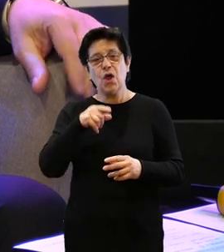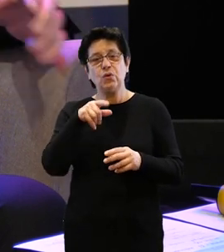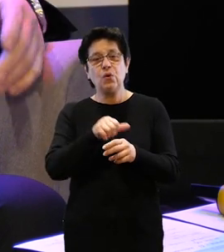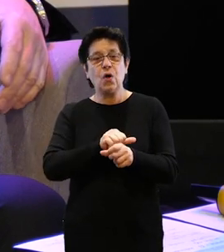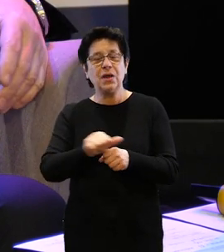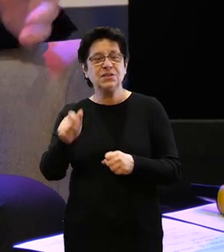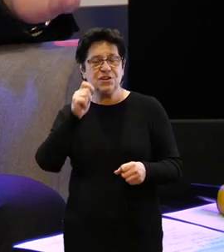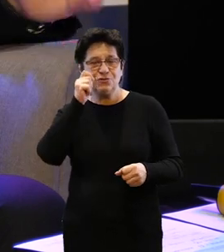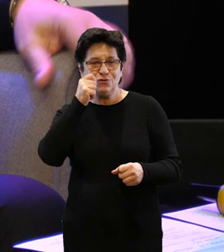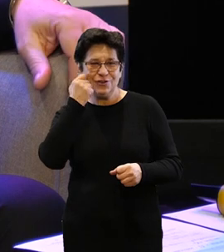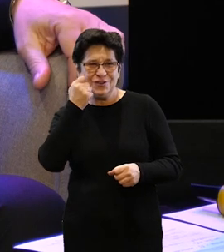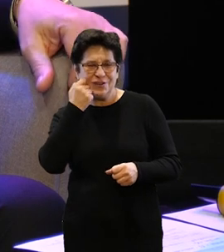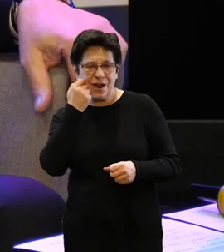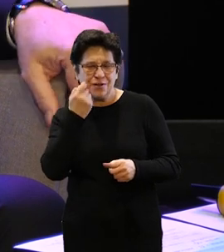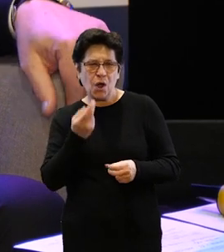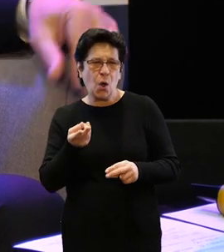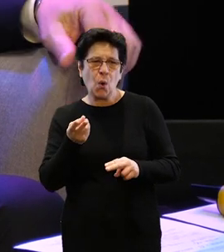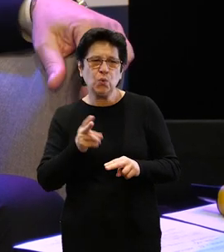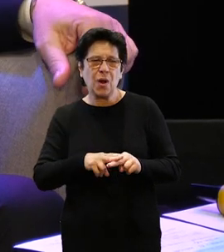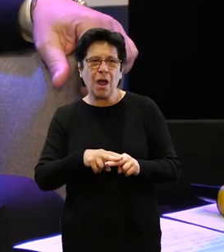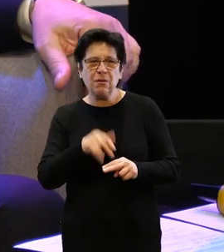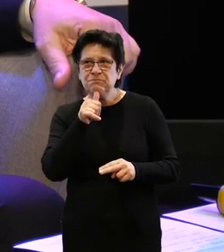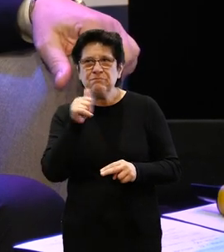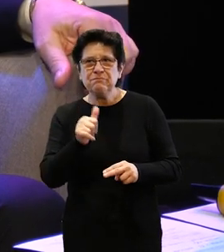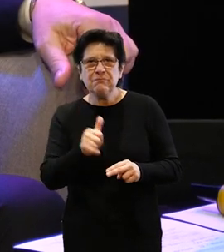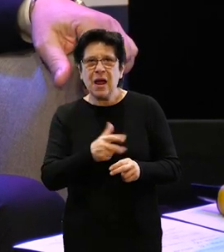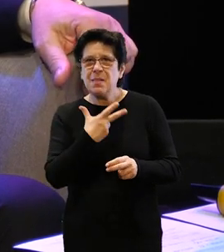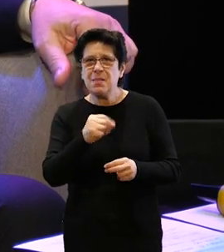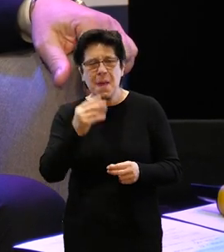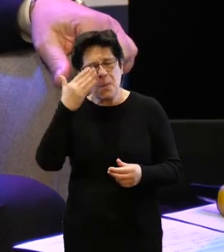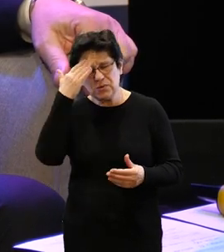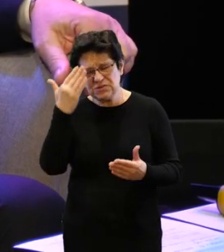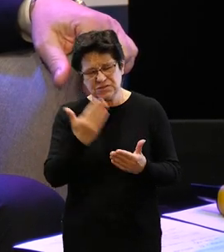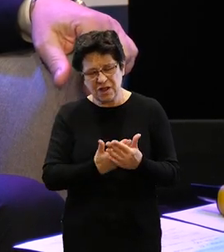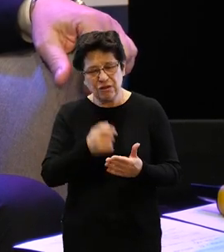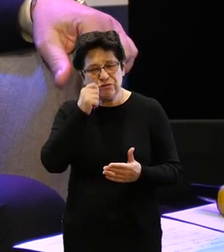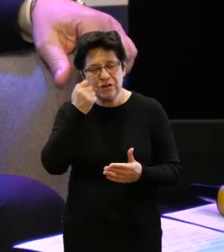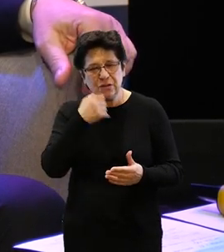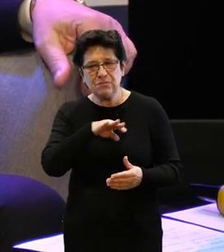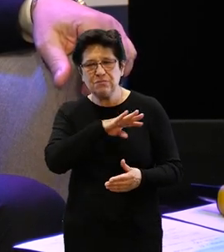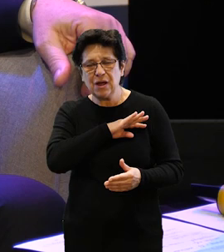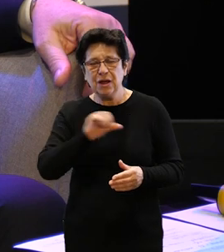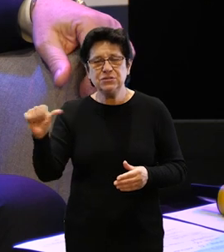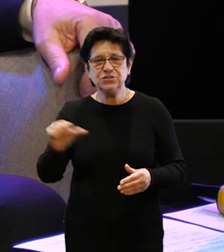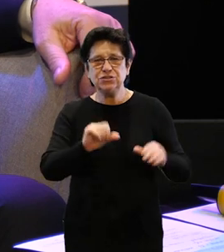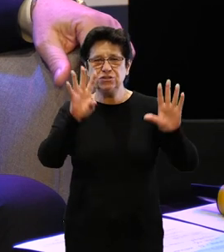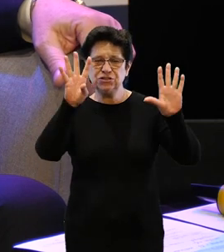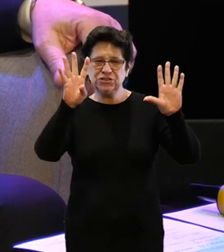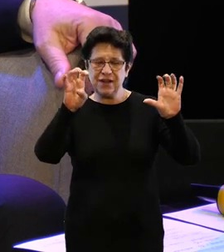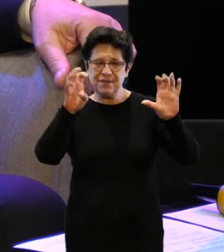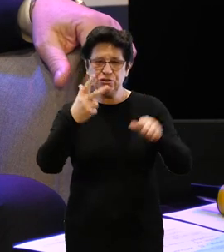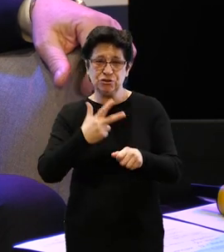dziadek którego nigdy nie poznałem Dziadek zmarł w 1938 roku w wieku